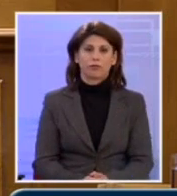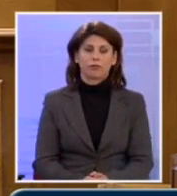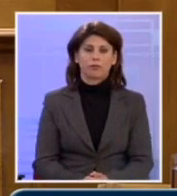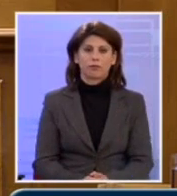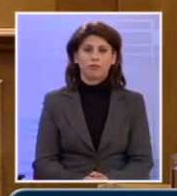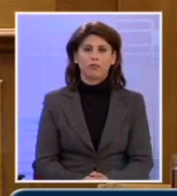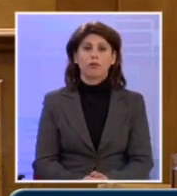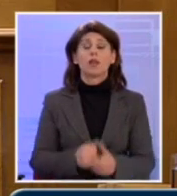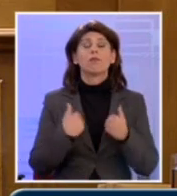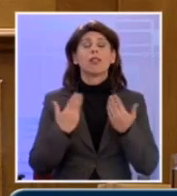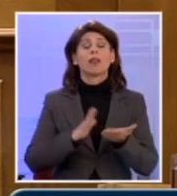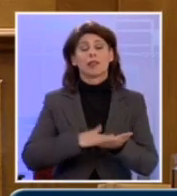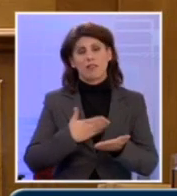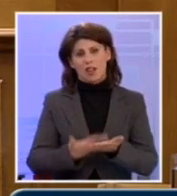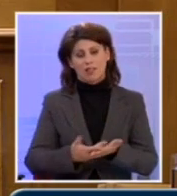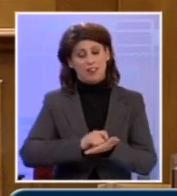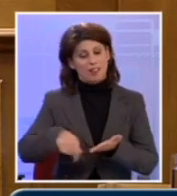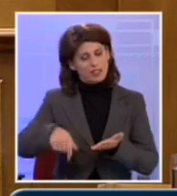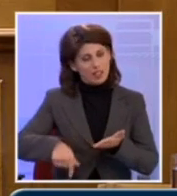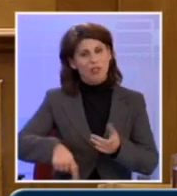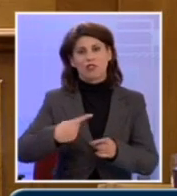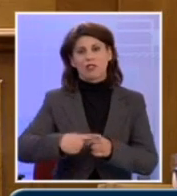που δεν μεταφράστηκε, γράφτηκε εδώ.